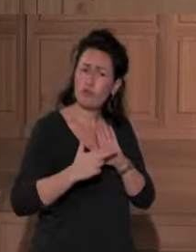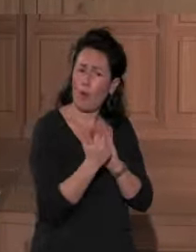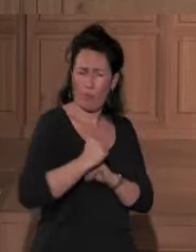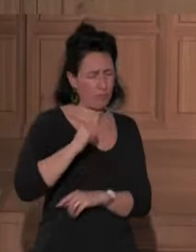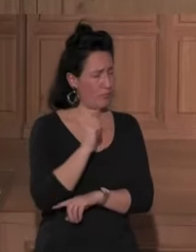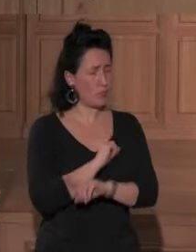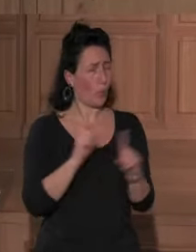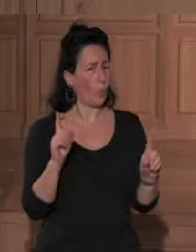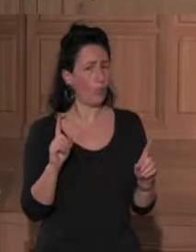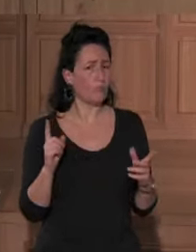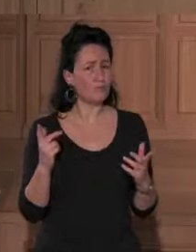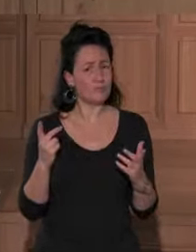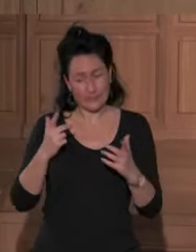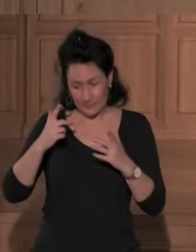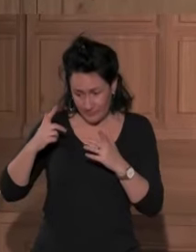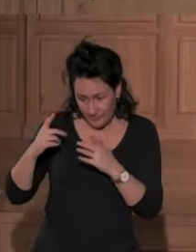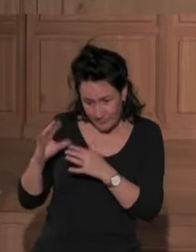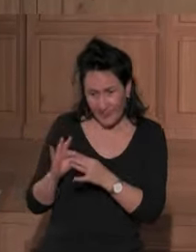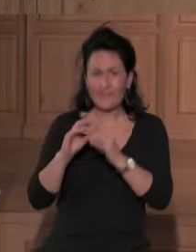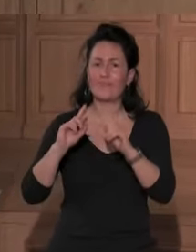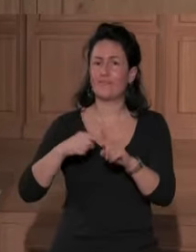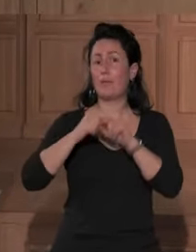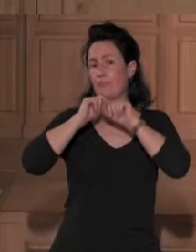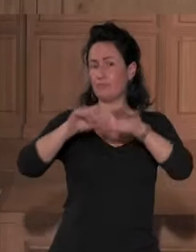la norme qui bouge.